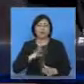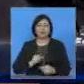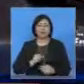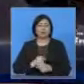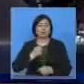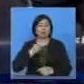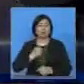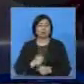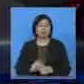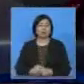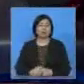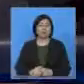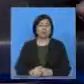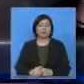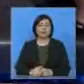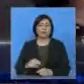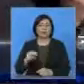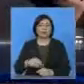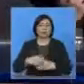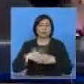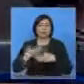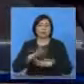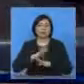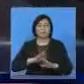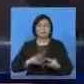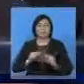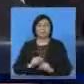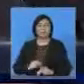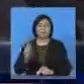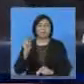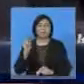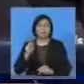дисциплинированный. Никогда не пропускал, никогда не опаздывал на занятия.